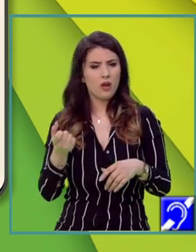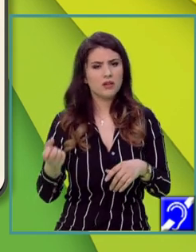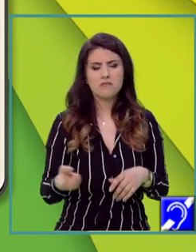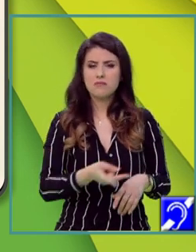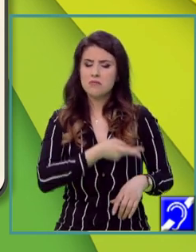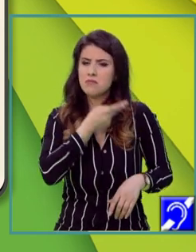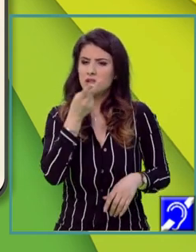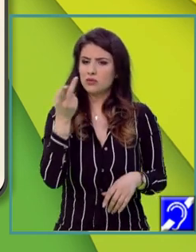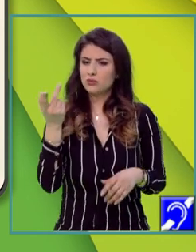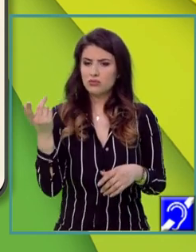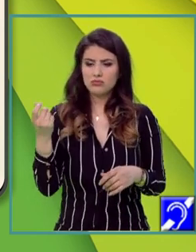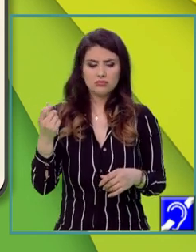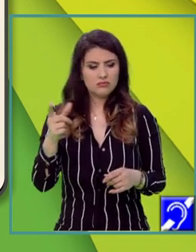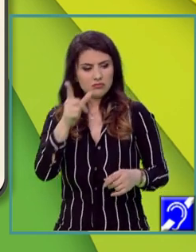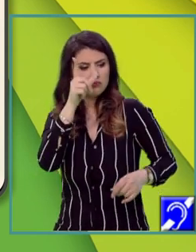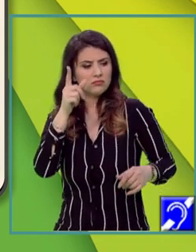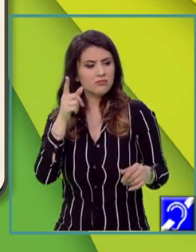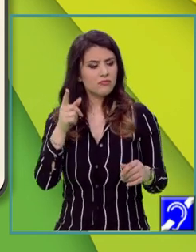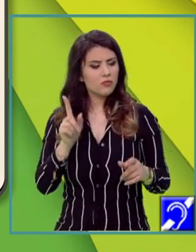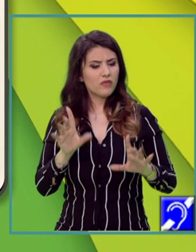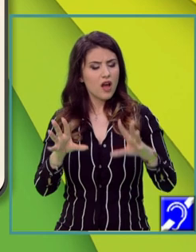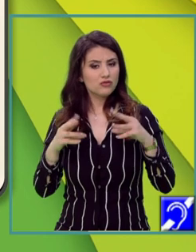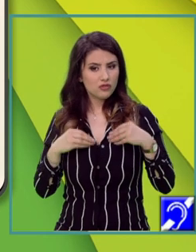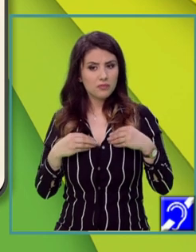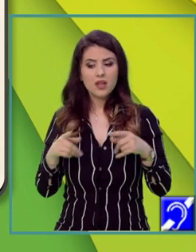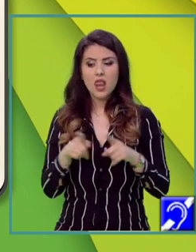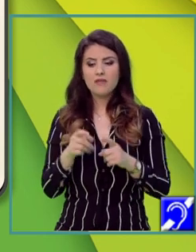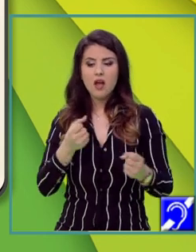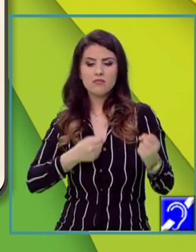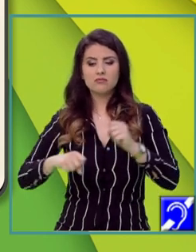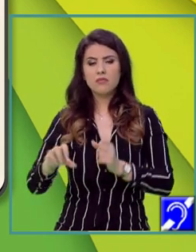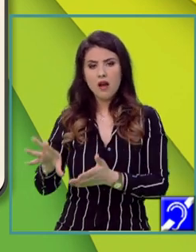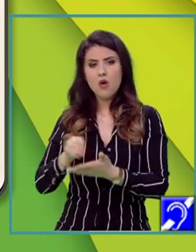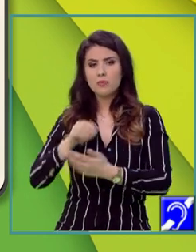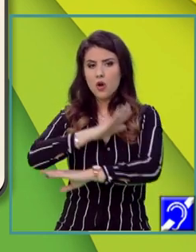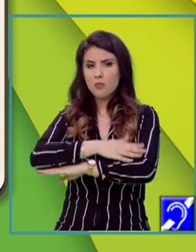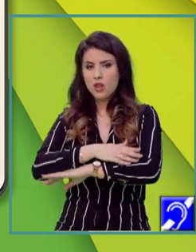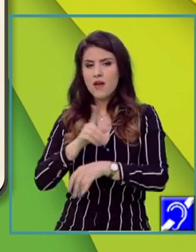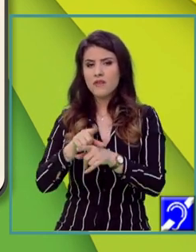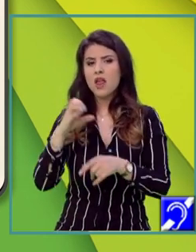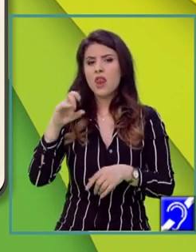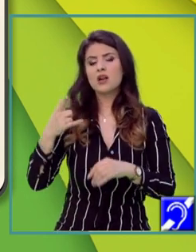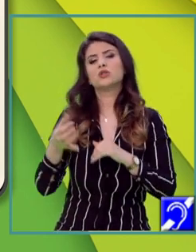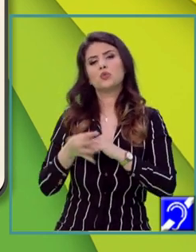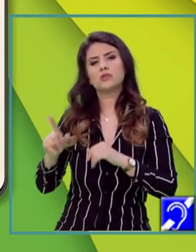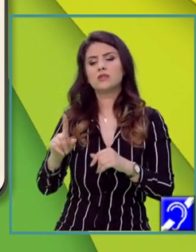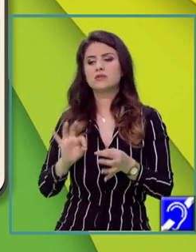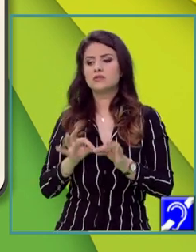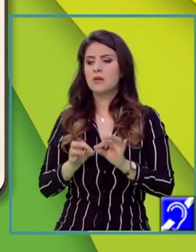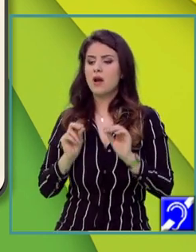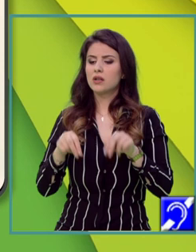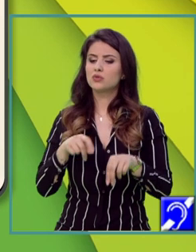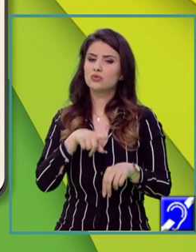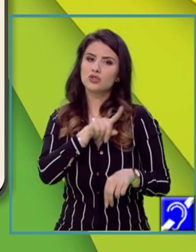va adopta un comportament similar cu el Ela la următoarele și ceea ce trezește Gelozia și invidia sosirii